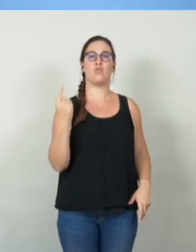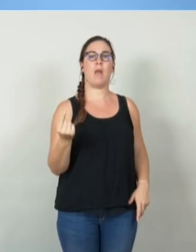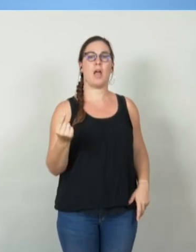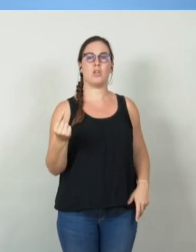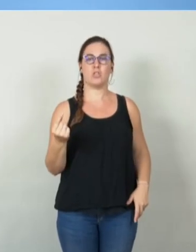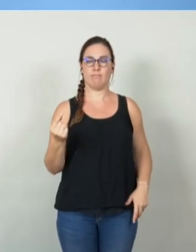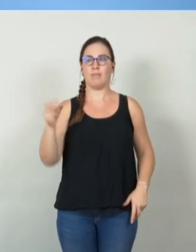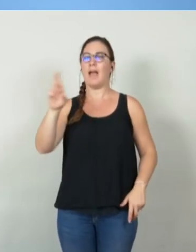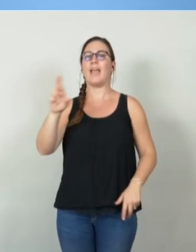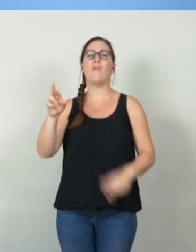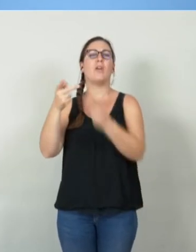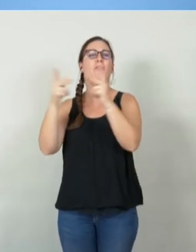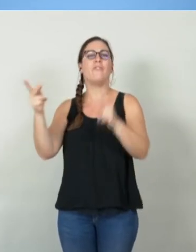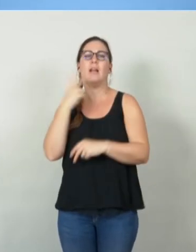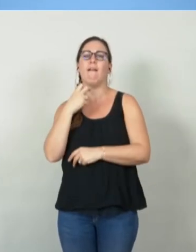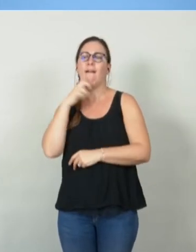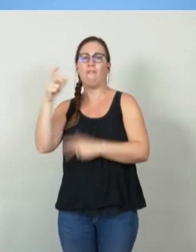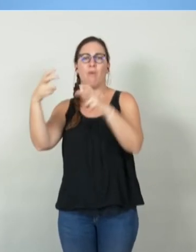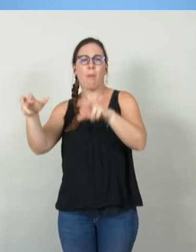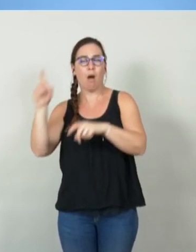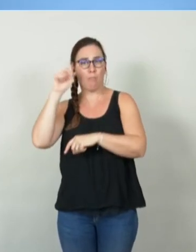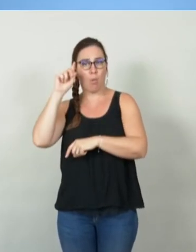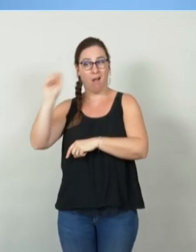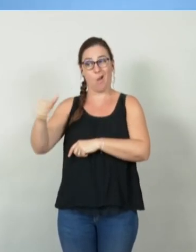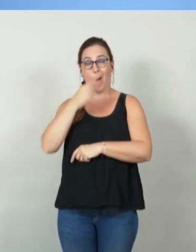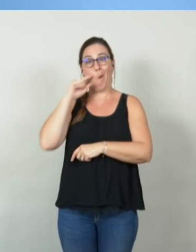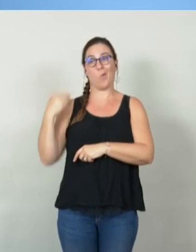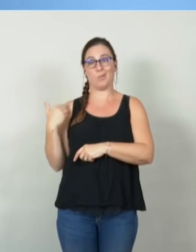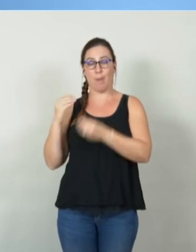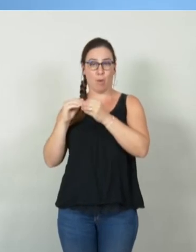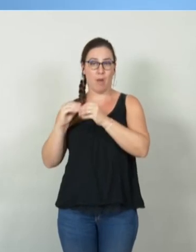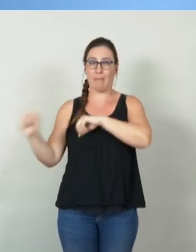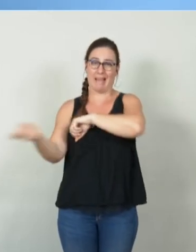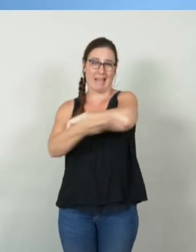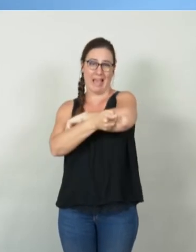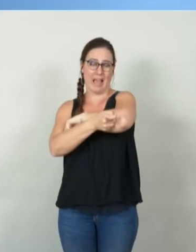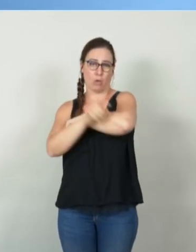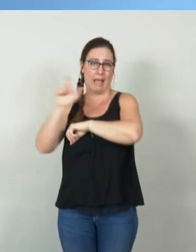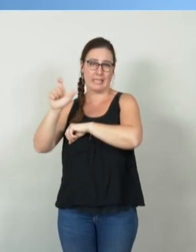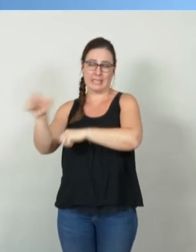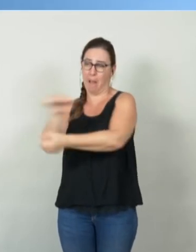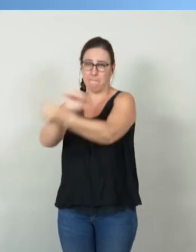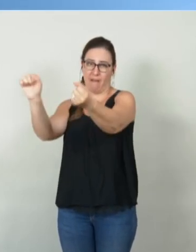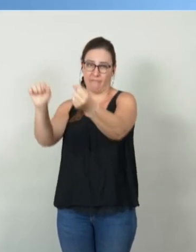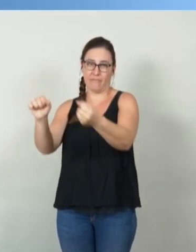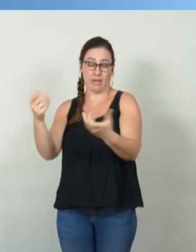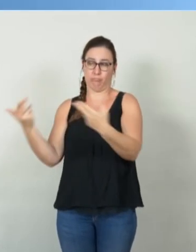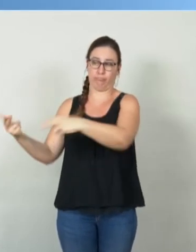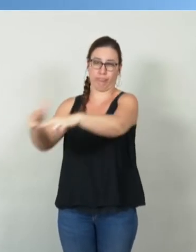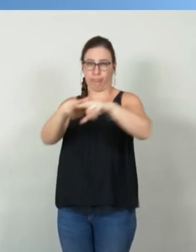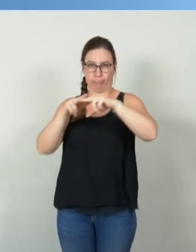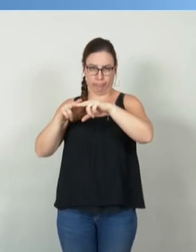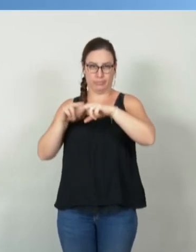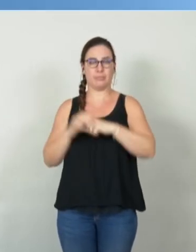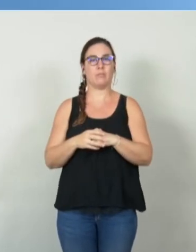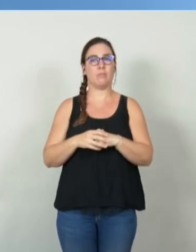ré-ovote pourtant endeuillé le 11 mai dernier par un attentat islamiste selon vos dires